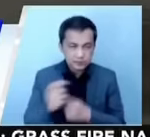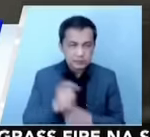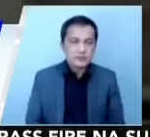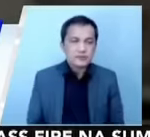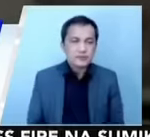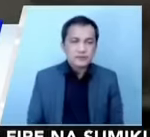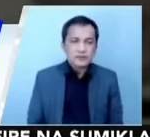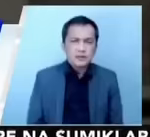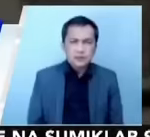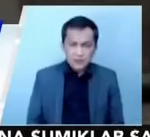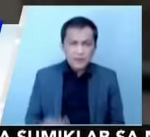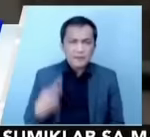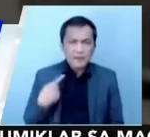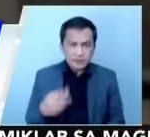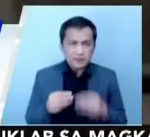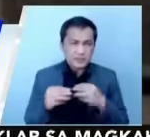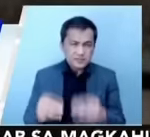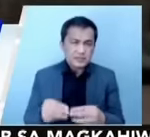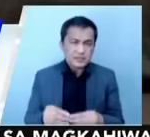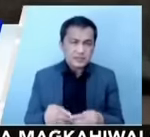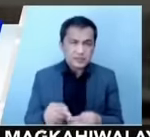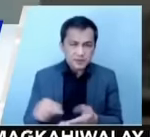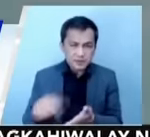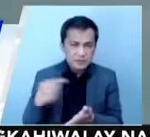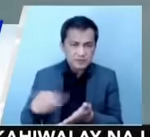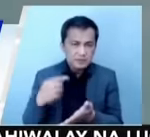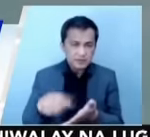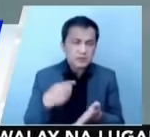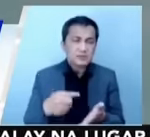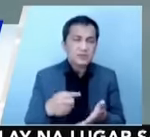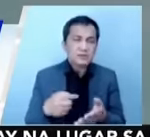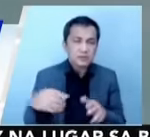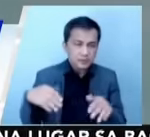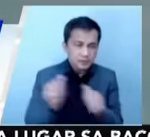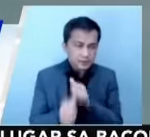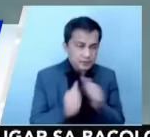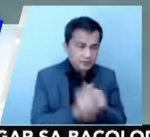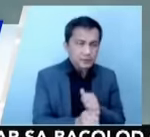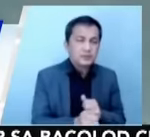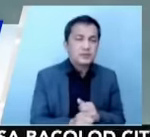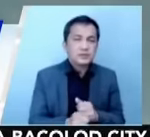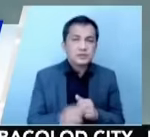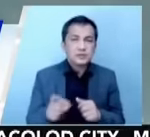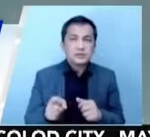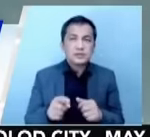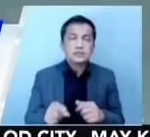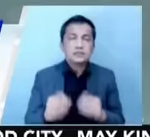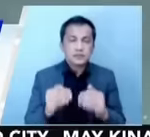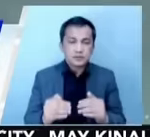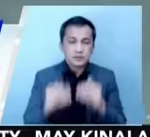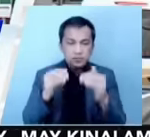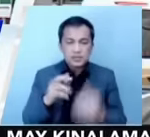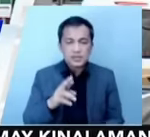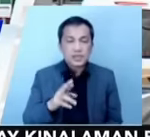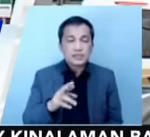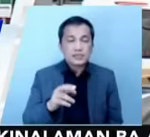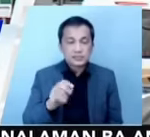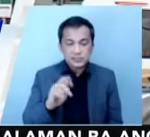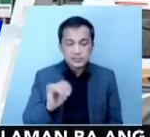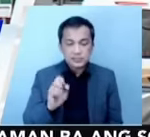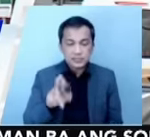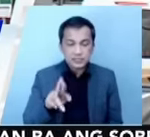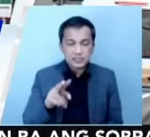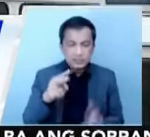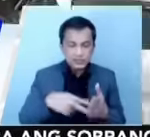naman daw para masingil lahat ng dadaan doon. At nag-upgrade na rin daw ng RFID stickers at readers ang NLEX